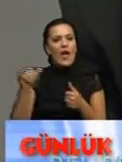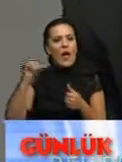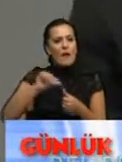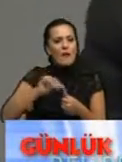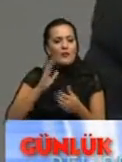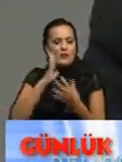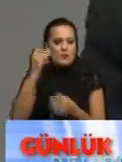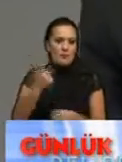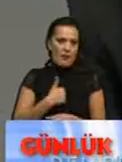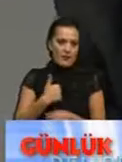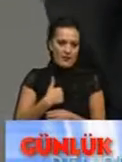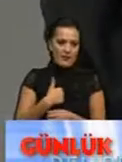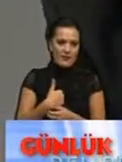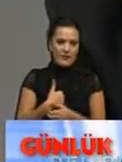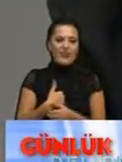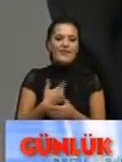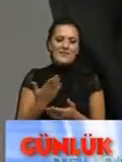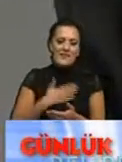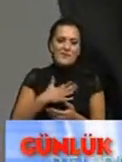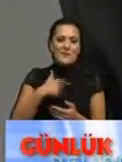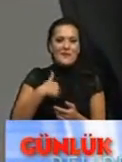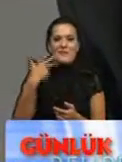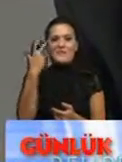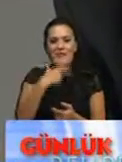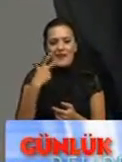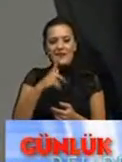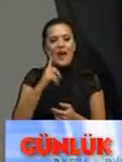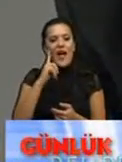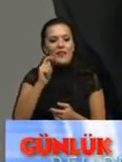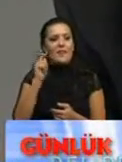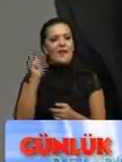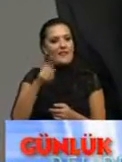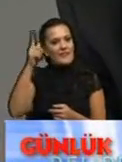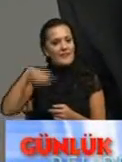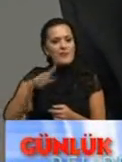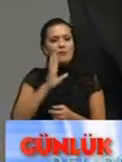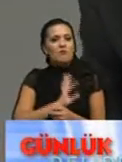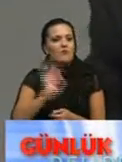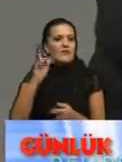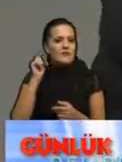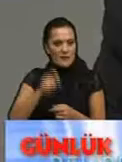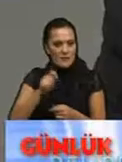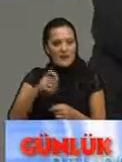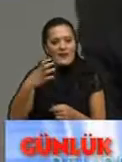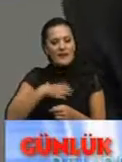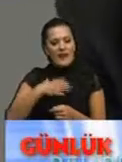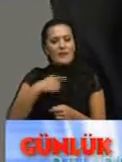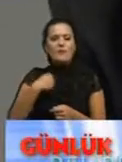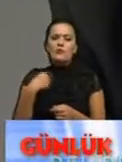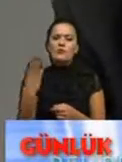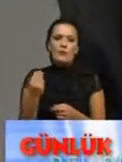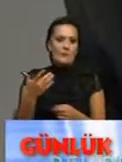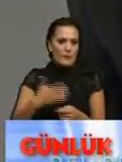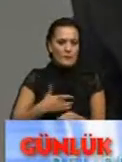amatör kişi bendim. Estağfurullah. Sağ olsun da benim şarkılarımı adam ettiler. Müthiş bir hale getirdiler. Kendilerinden çok